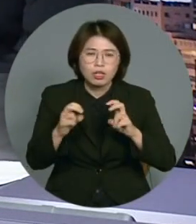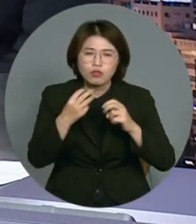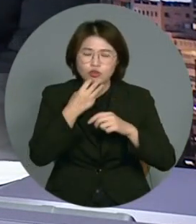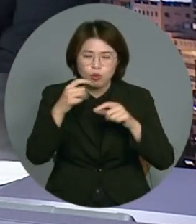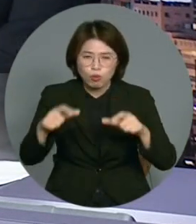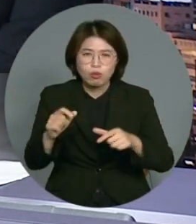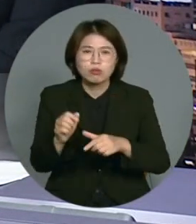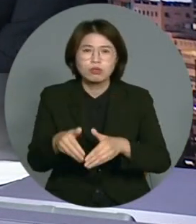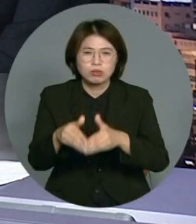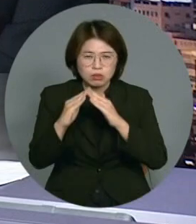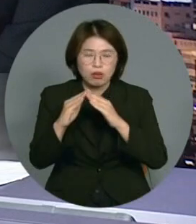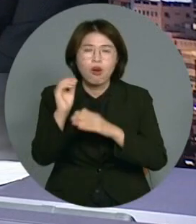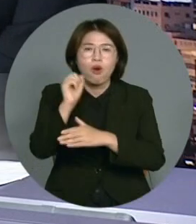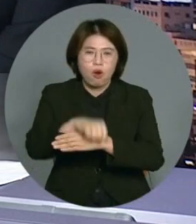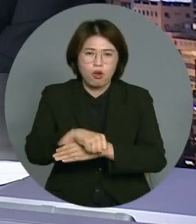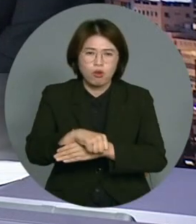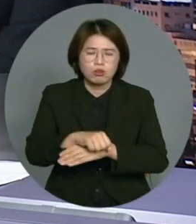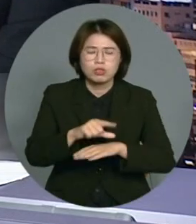허용했지